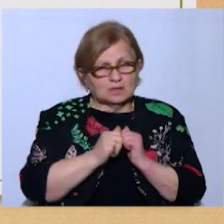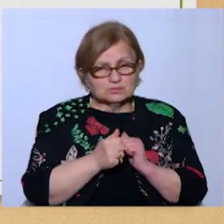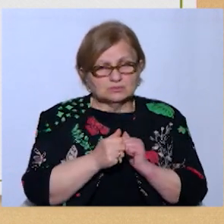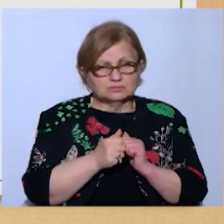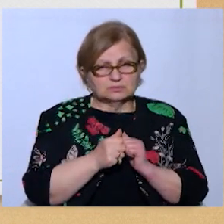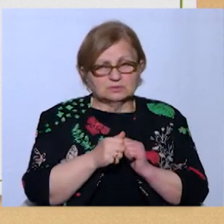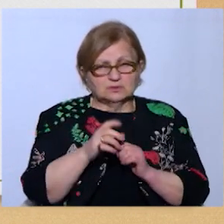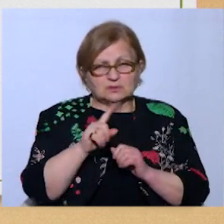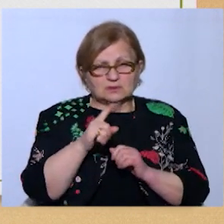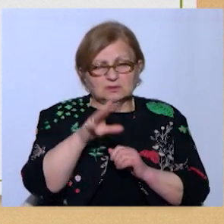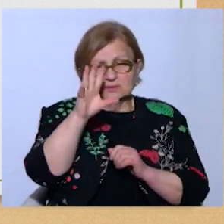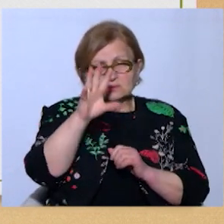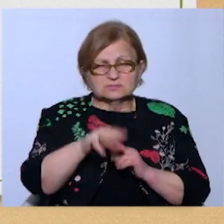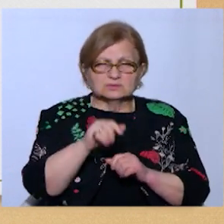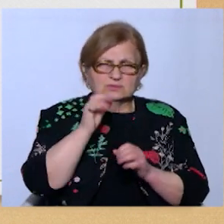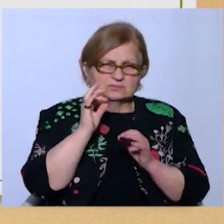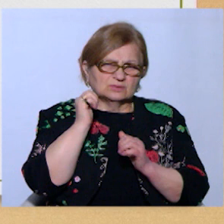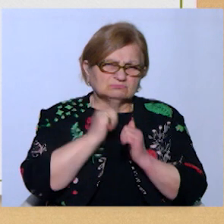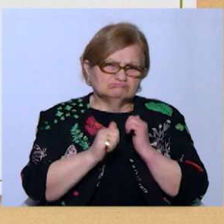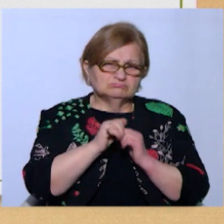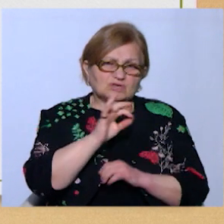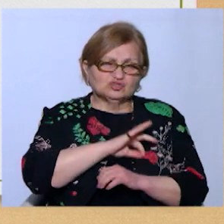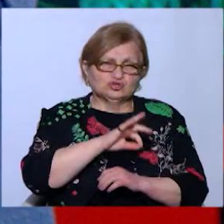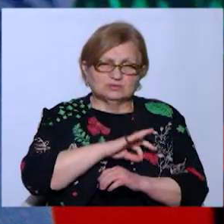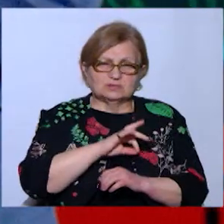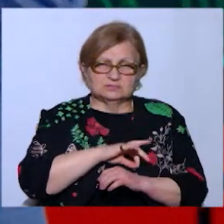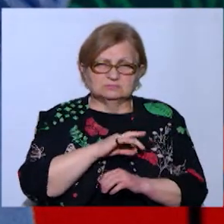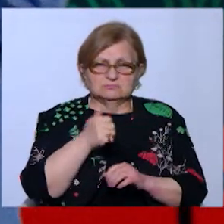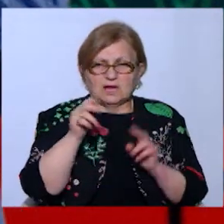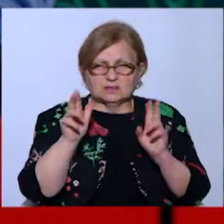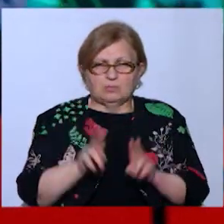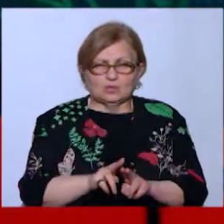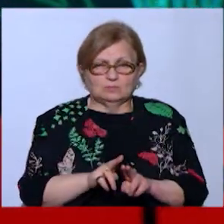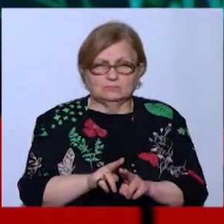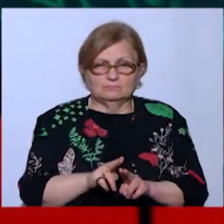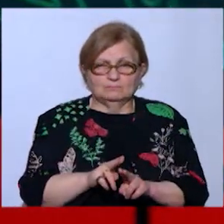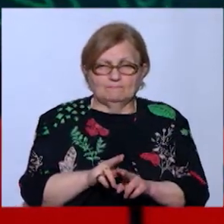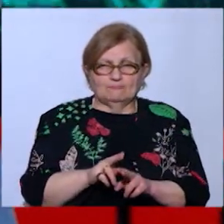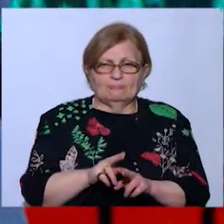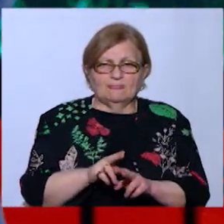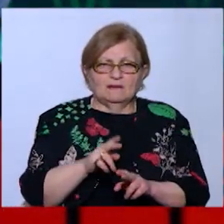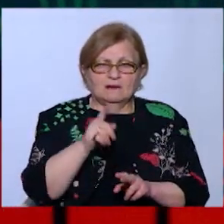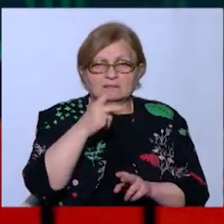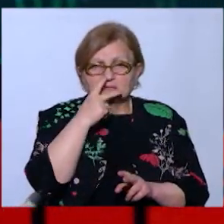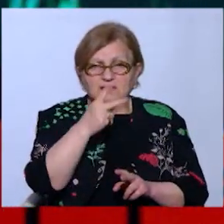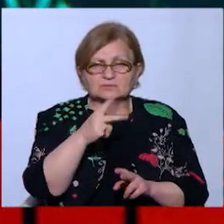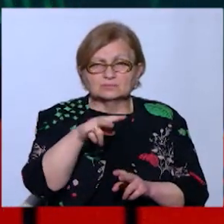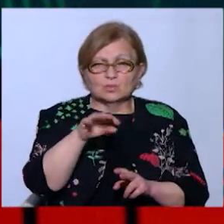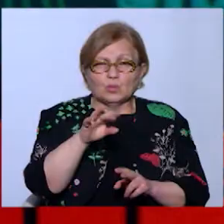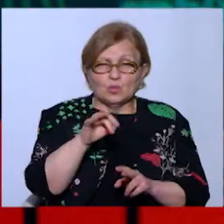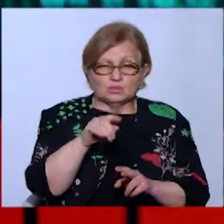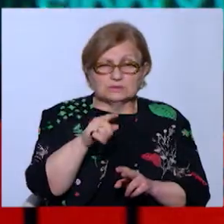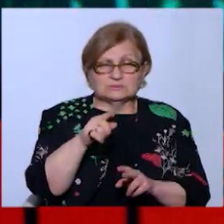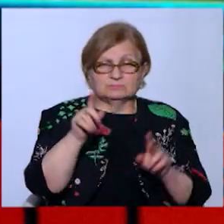რადგან ისინიც ხშირად გამოყენებადი და საჭირო ფორმულები არის. შეგახსენებთ ლოგარითმულ ფუნქციას, რომ f(x)